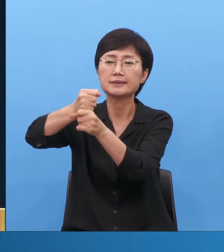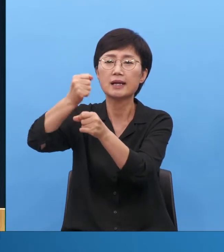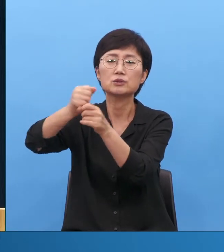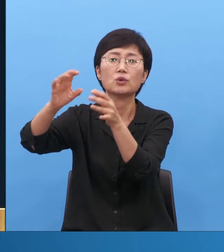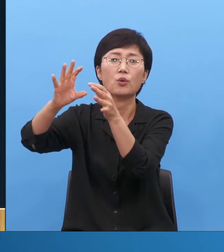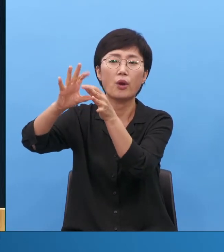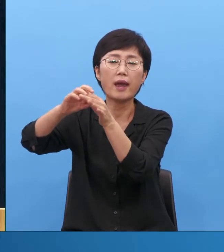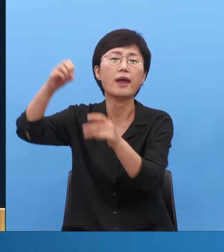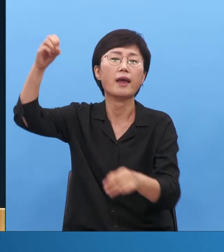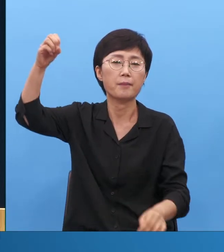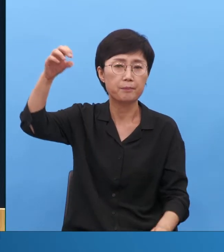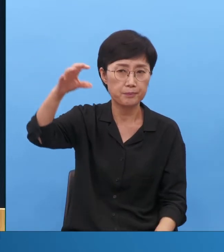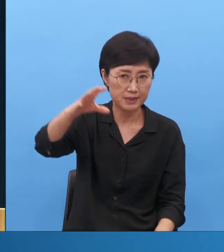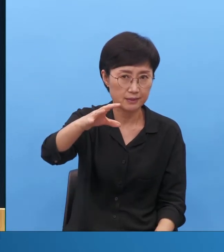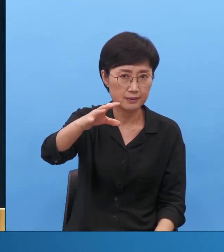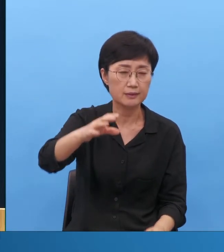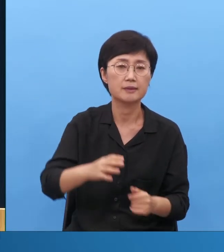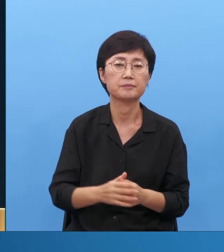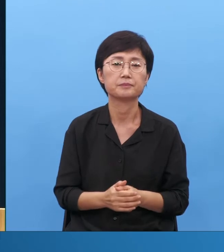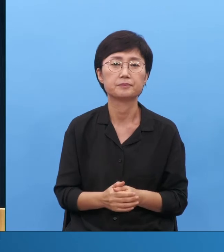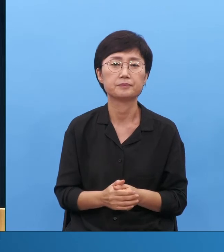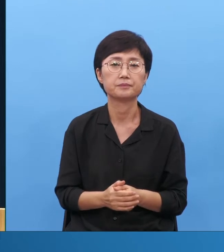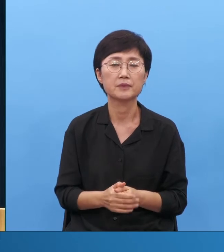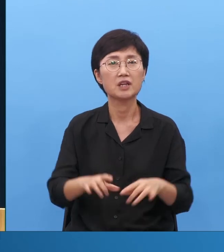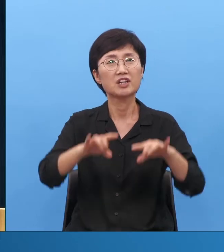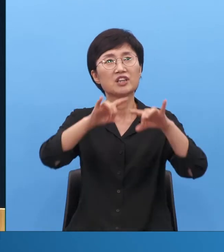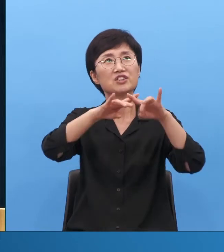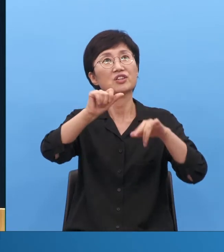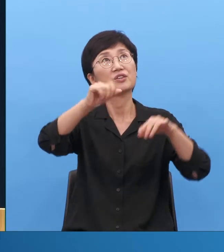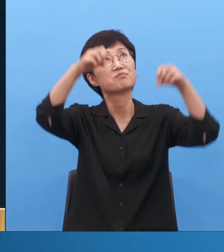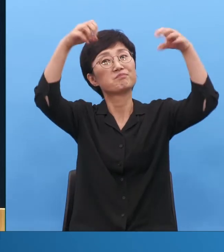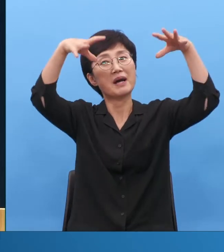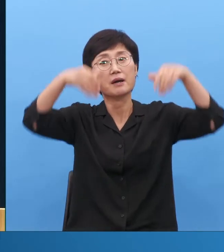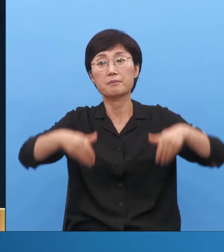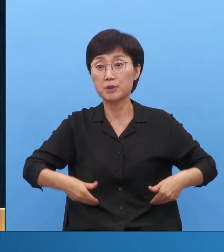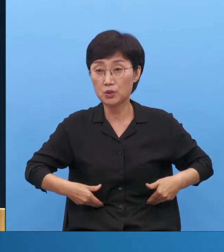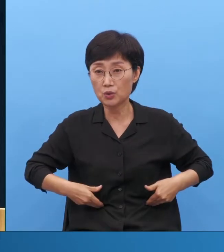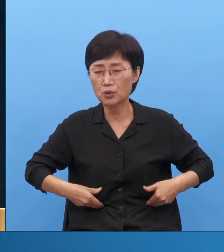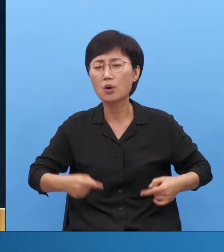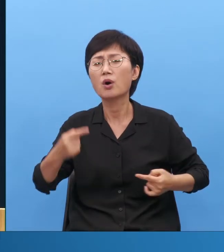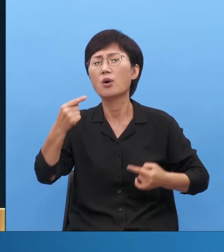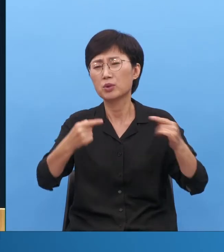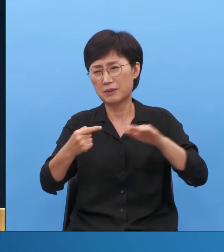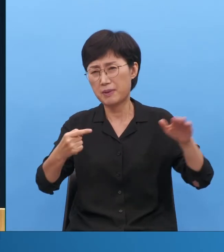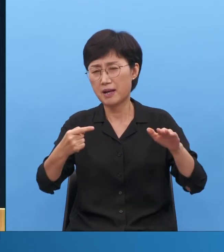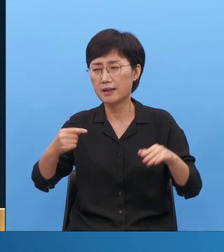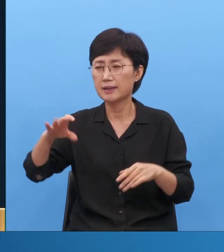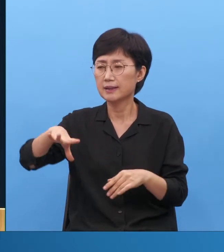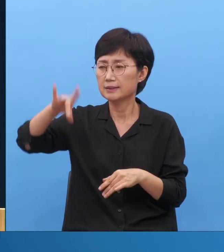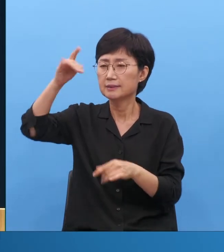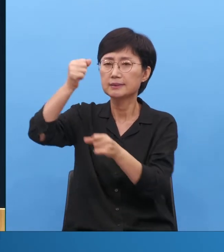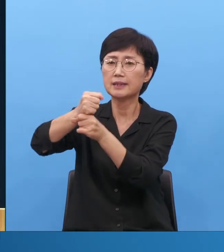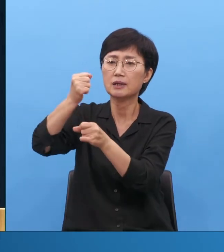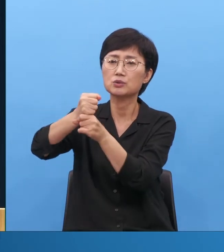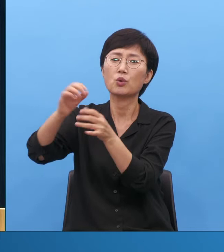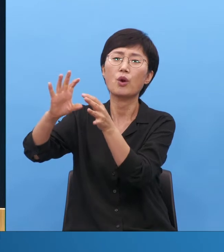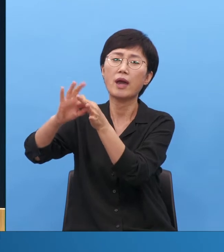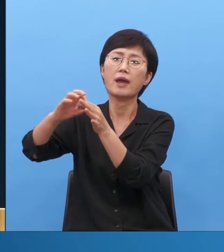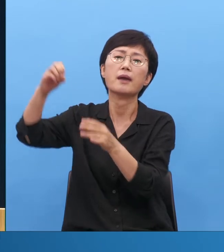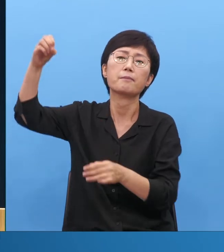light, it's a light of recreation. 지금 이 빛도 필요하죠. 그러나 창조의 빛. It's not just this kind of light that we need, it's a light of creation that